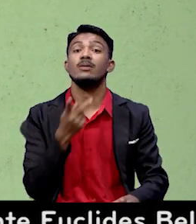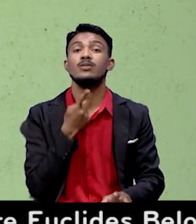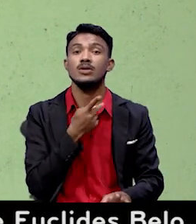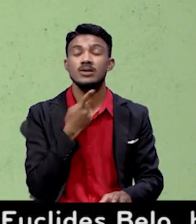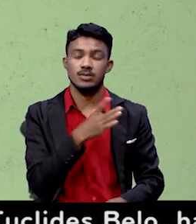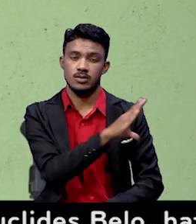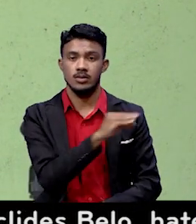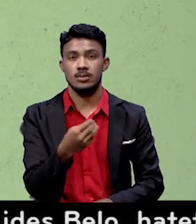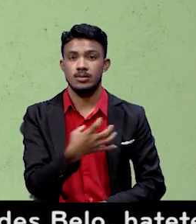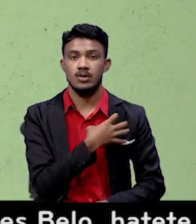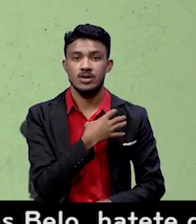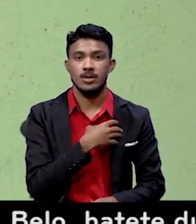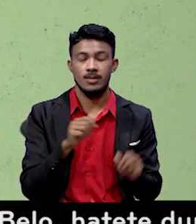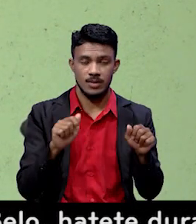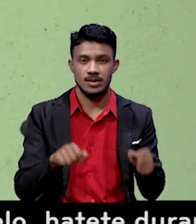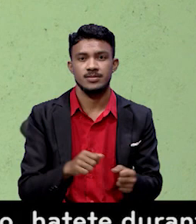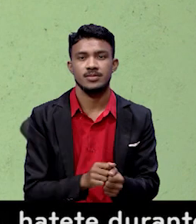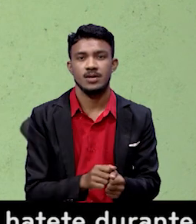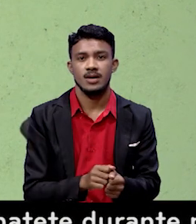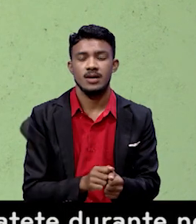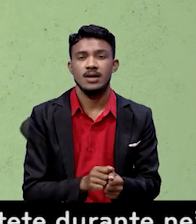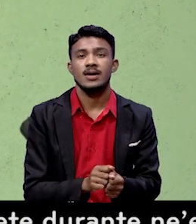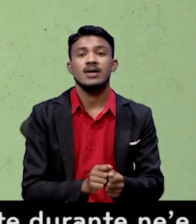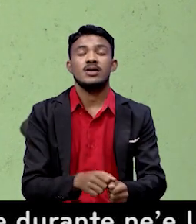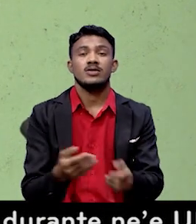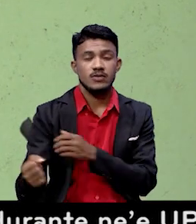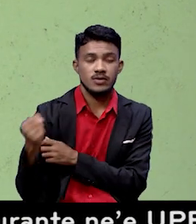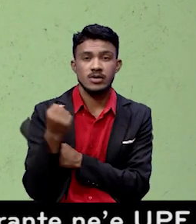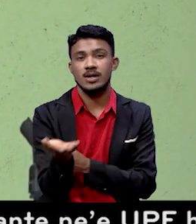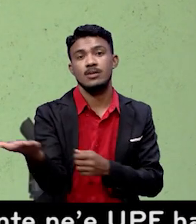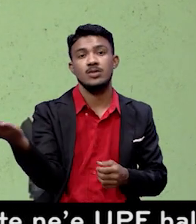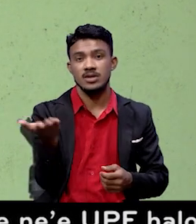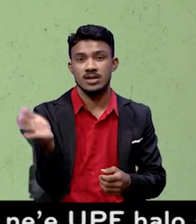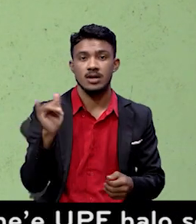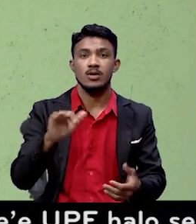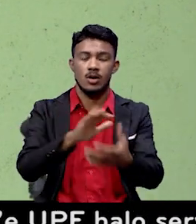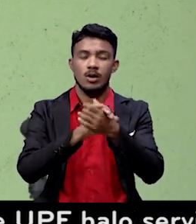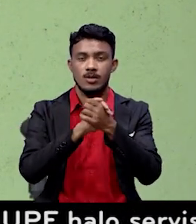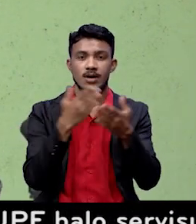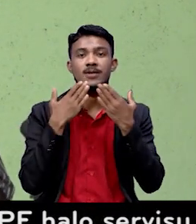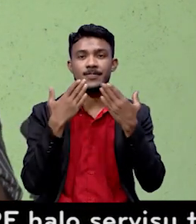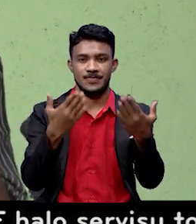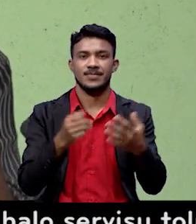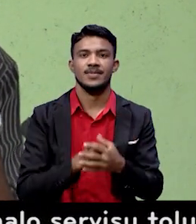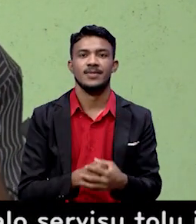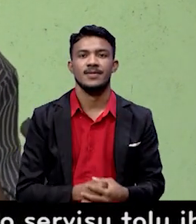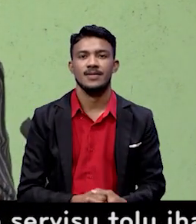makabe. Buat ne para mas a final esforsu ta buat ser hutu ne ta buat ser merese para pes lo beri adu para. Ita buat